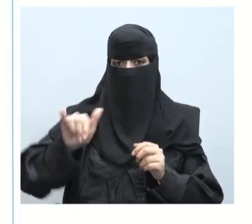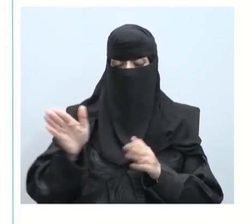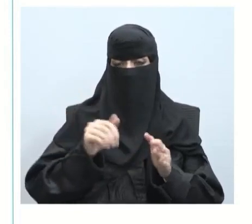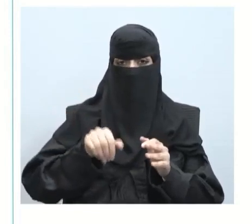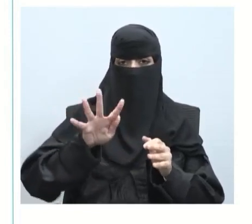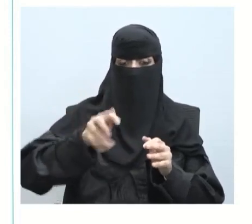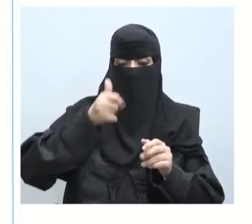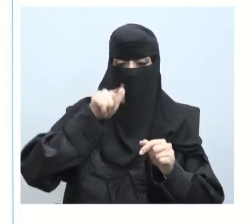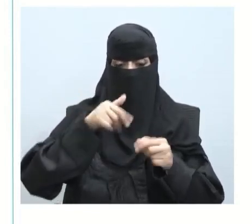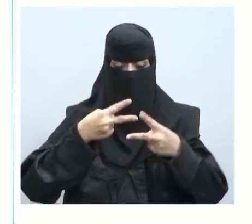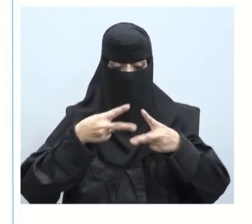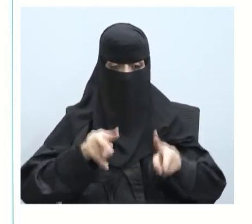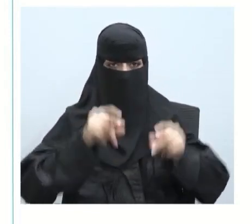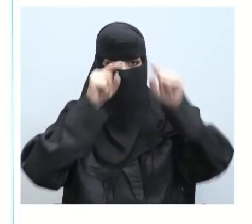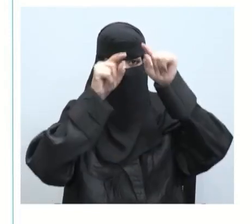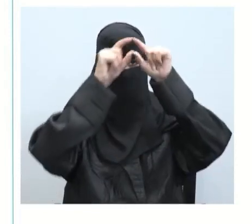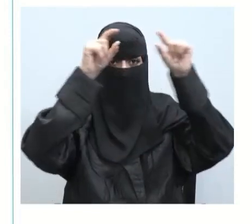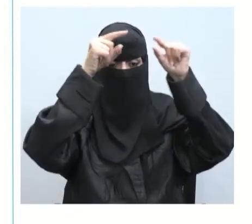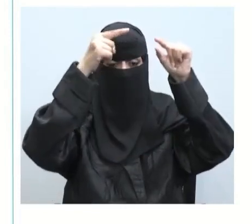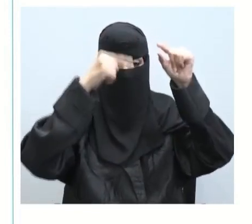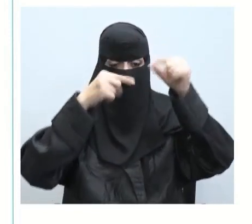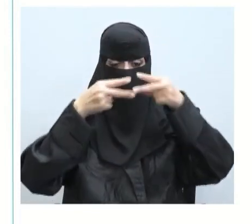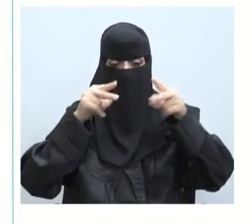الـ mqtt underscore arduino.